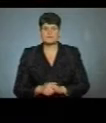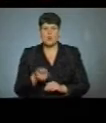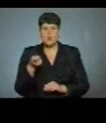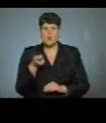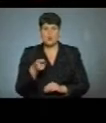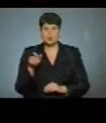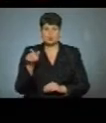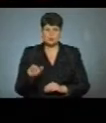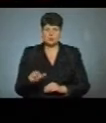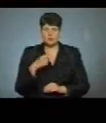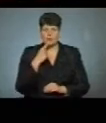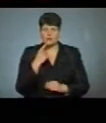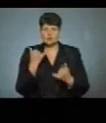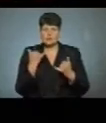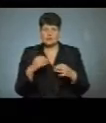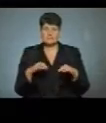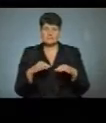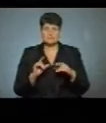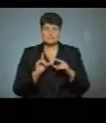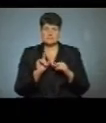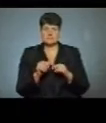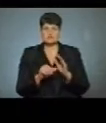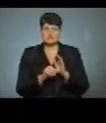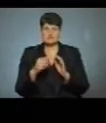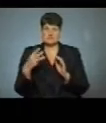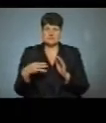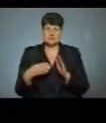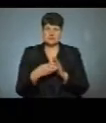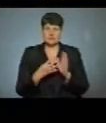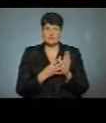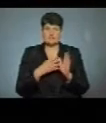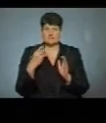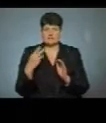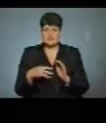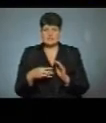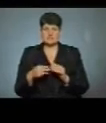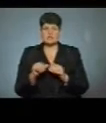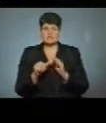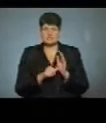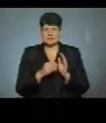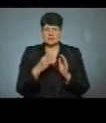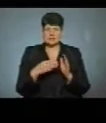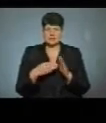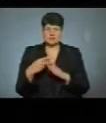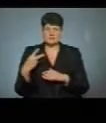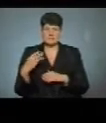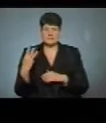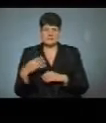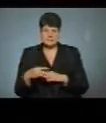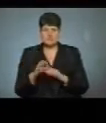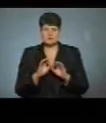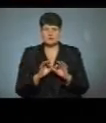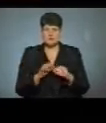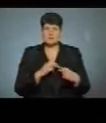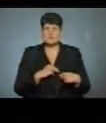Кондукторка Ольга Покітко каже, сьогодні транспорт курсує з 6.30 до 9.30 та 16.30 до 20.30. Вона розповіла,